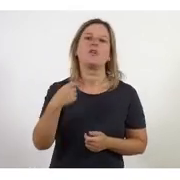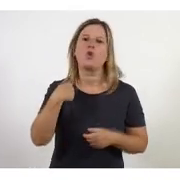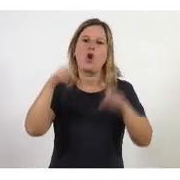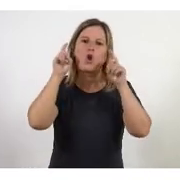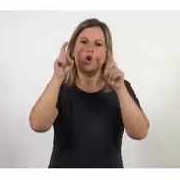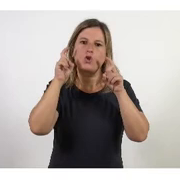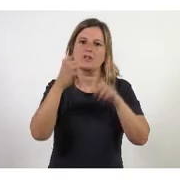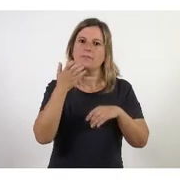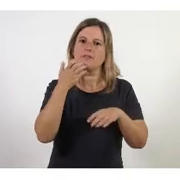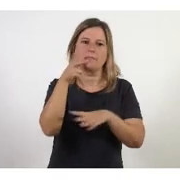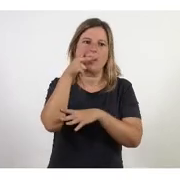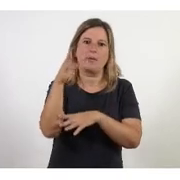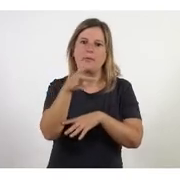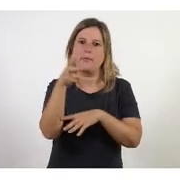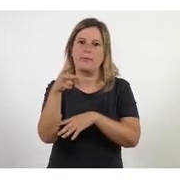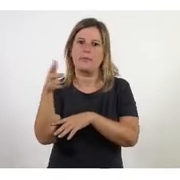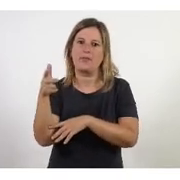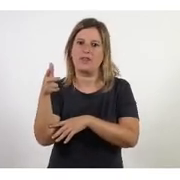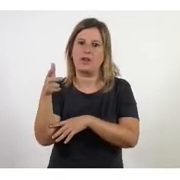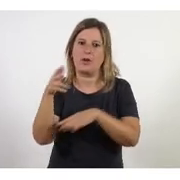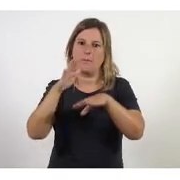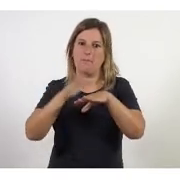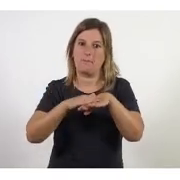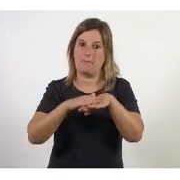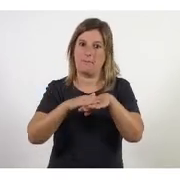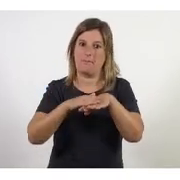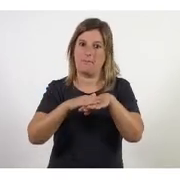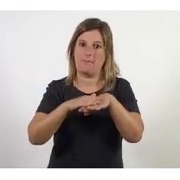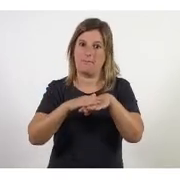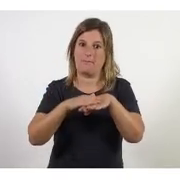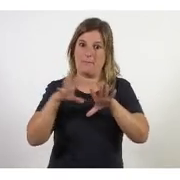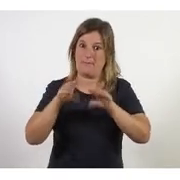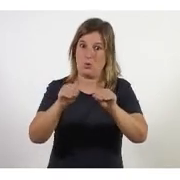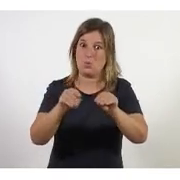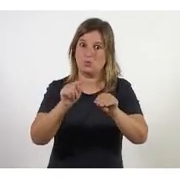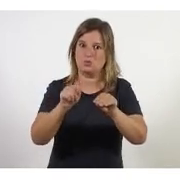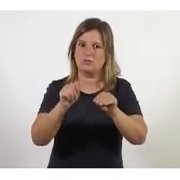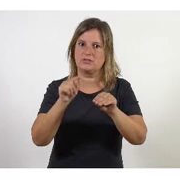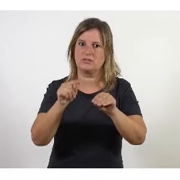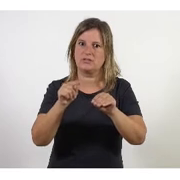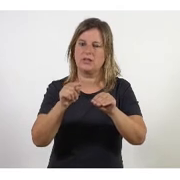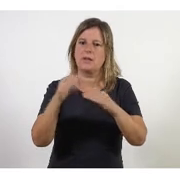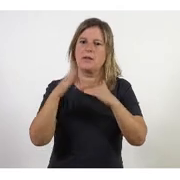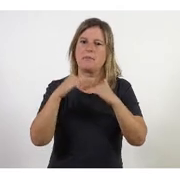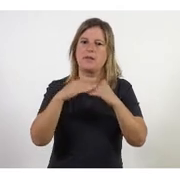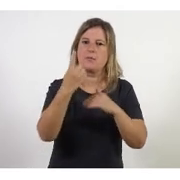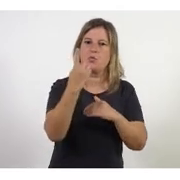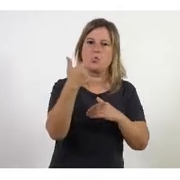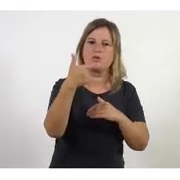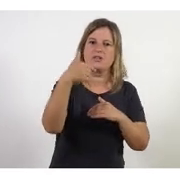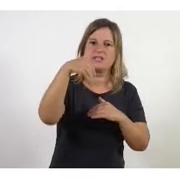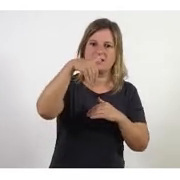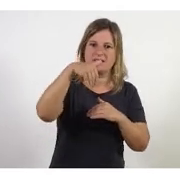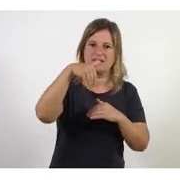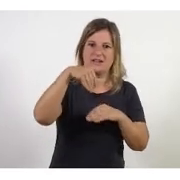fer servir el vostre mòbil per fer aquestes peces que veurem a continuació, que tingueu com a mínim 1,5 GB, 2 GB d'espai